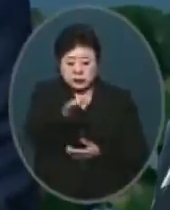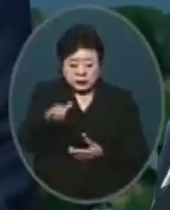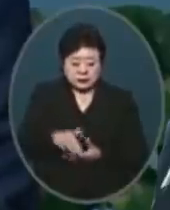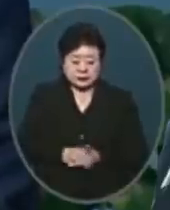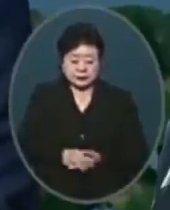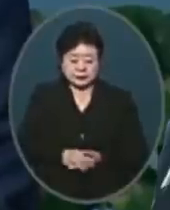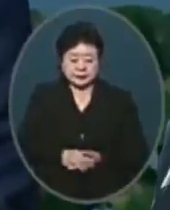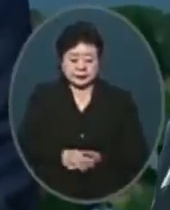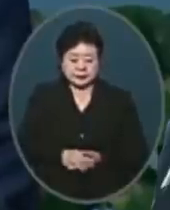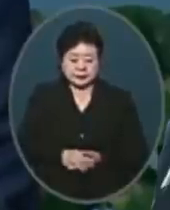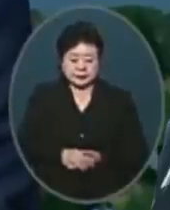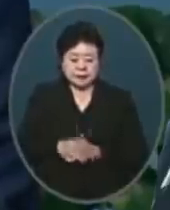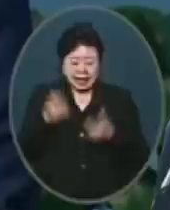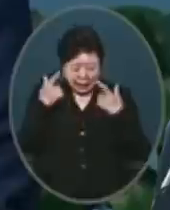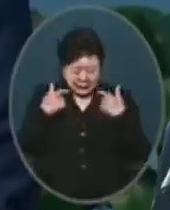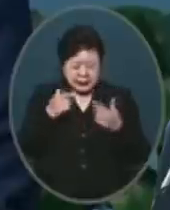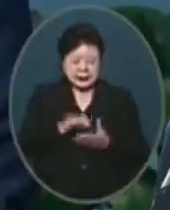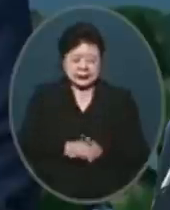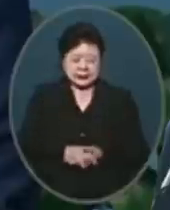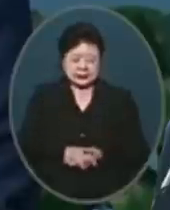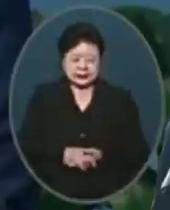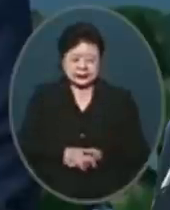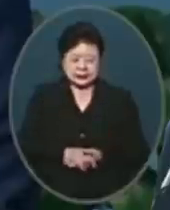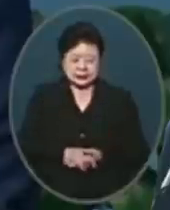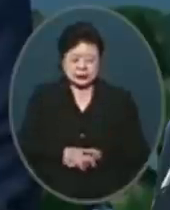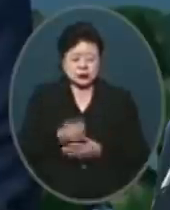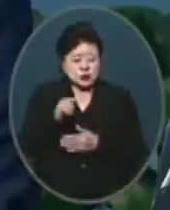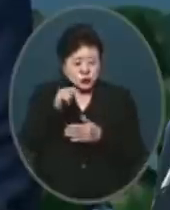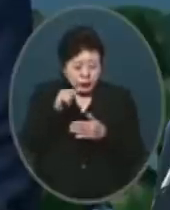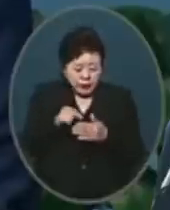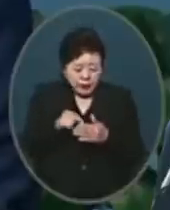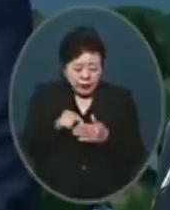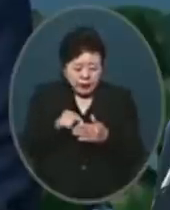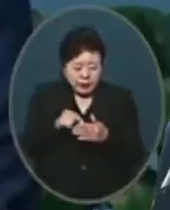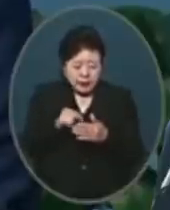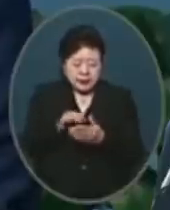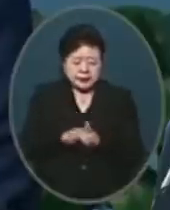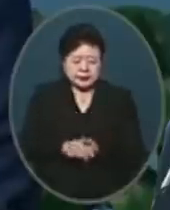우리는 항상 우리 속에